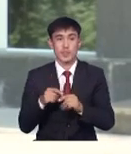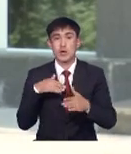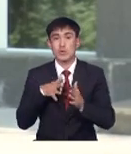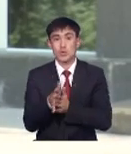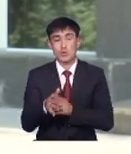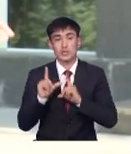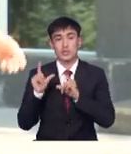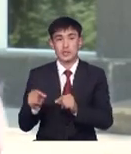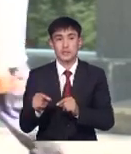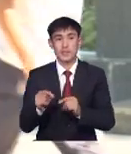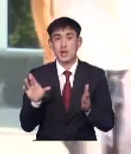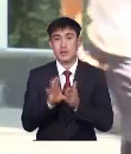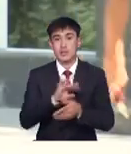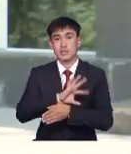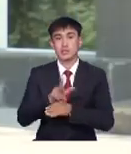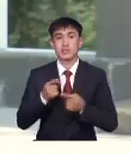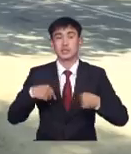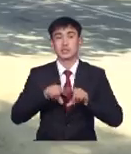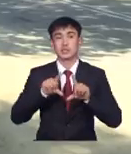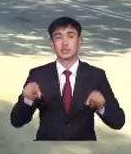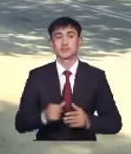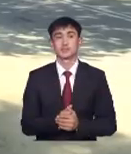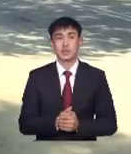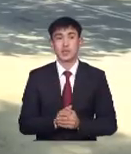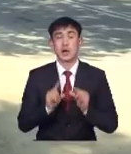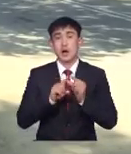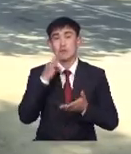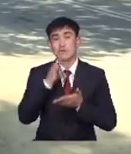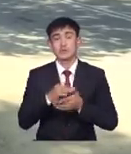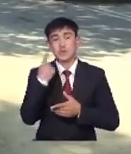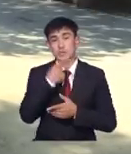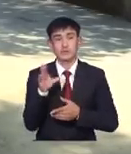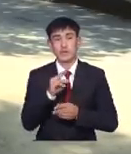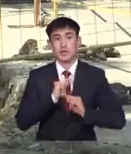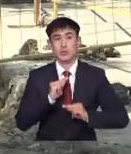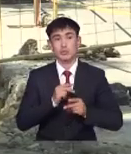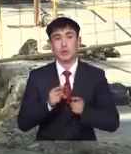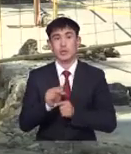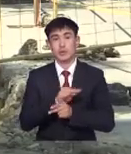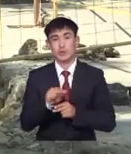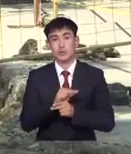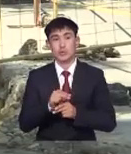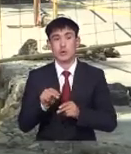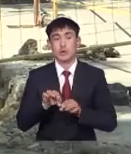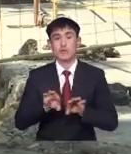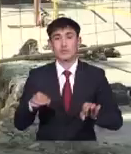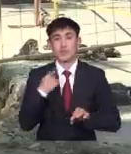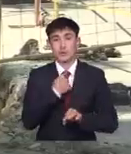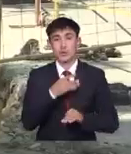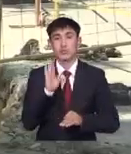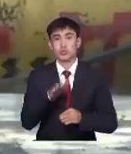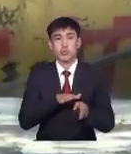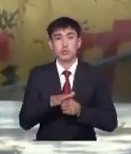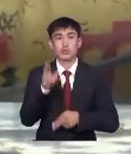в энергоснабжающие организации. По словам ответственных лиц, все работы по ремонту тепловых сетей в Талдыкургане будут